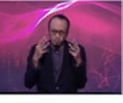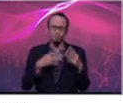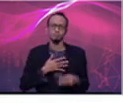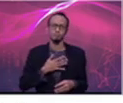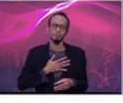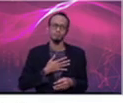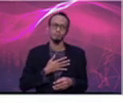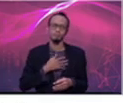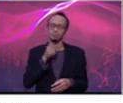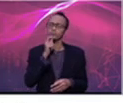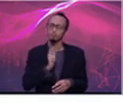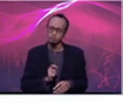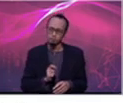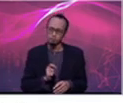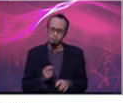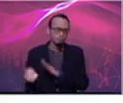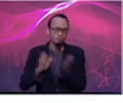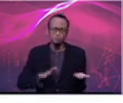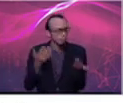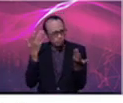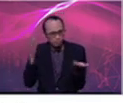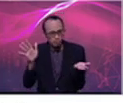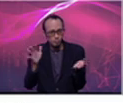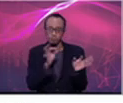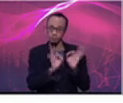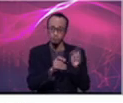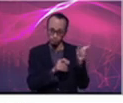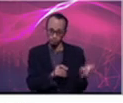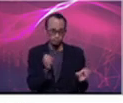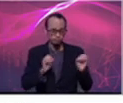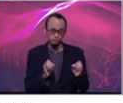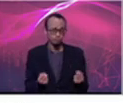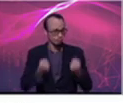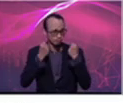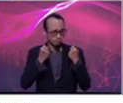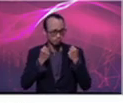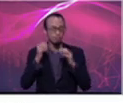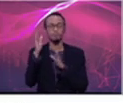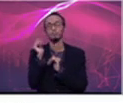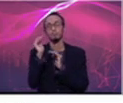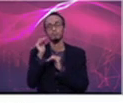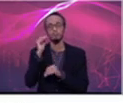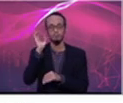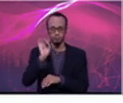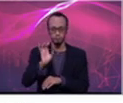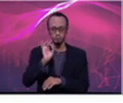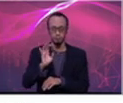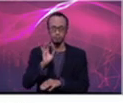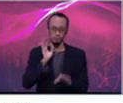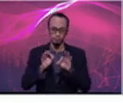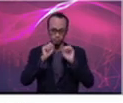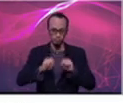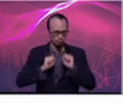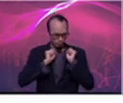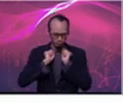bila pergi kalau dia tak kuat nak tempuh ni semua mudah-mudahan insya-allah kalau boleh